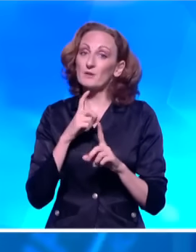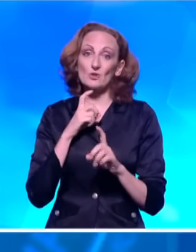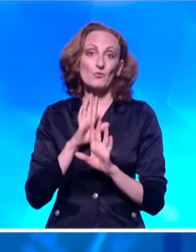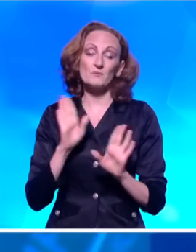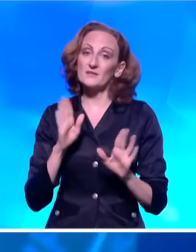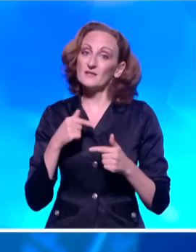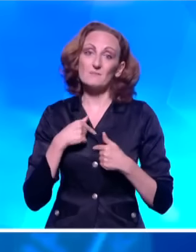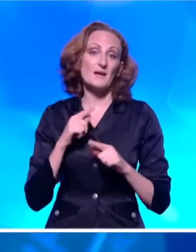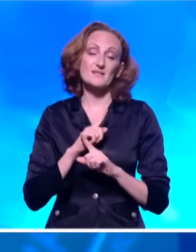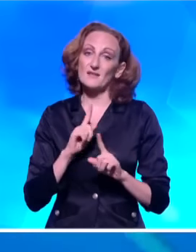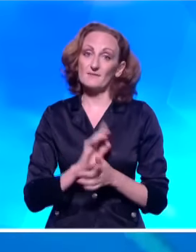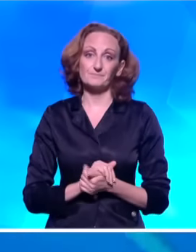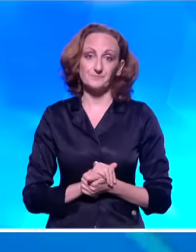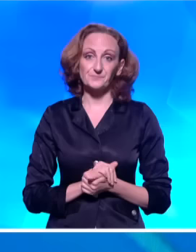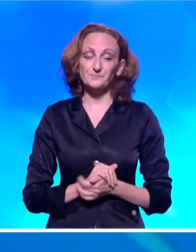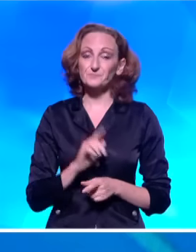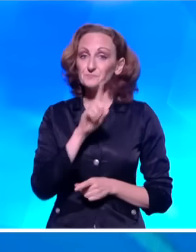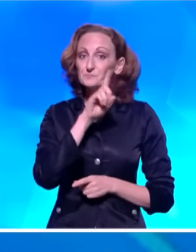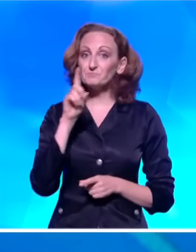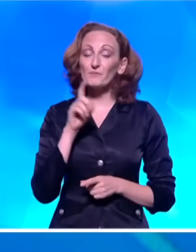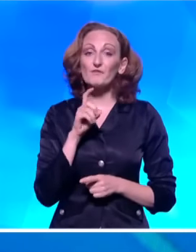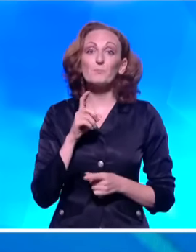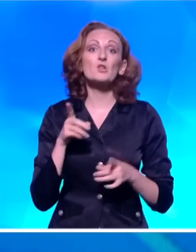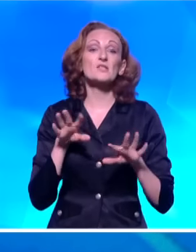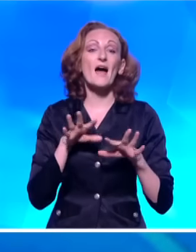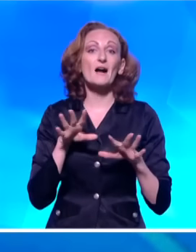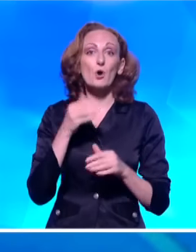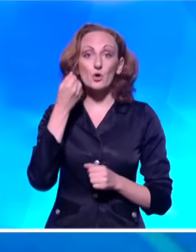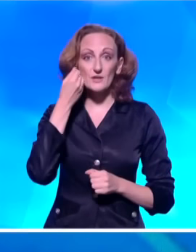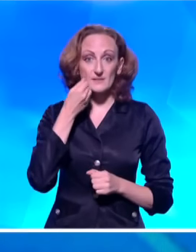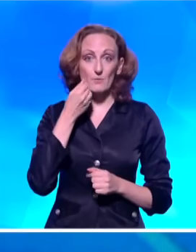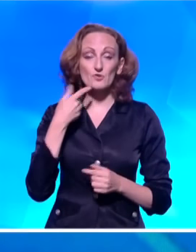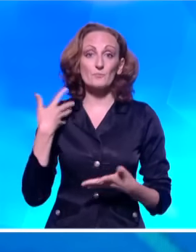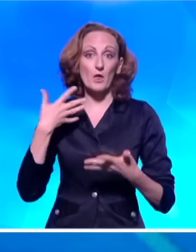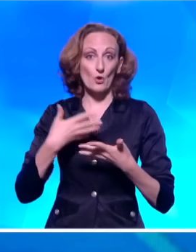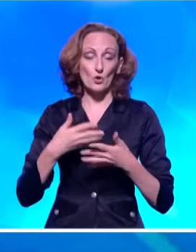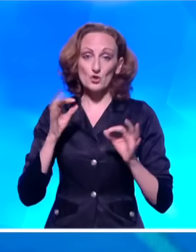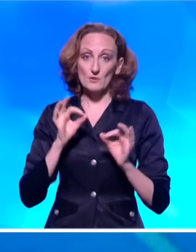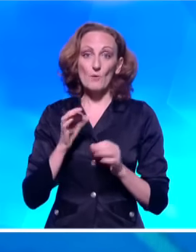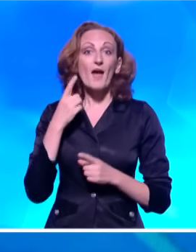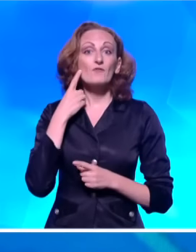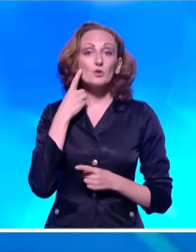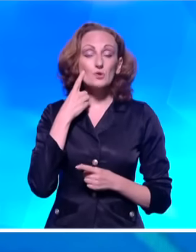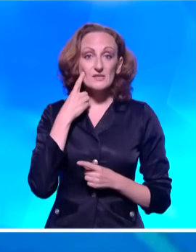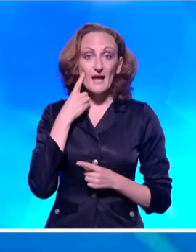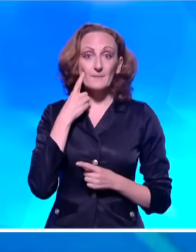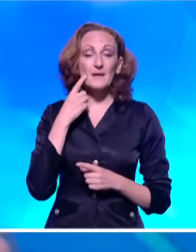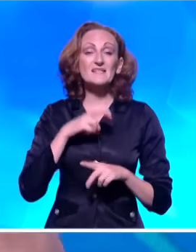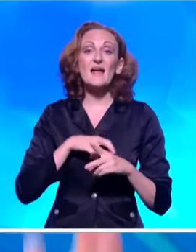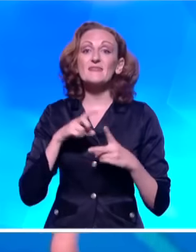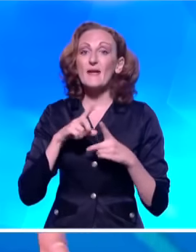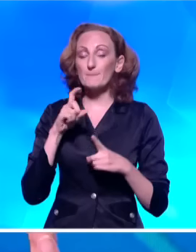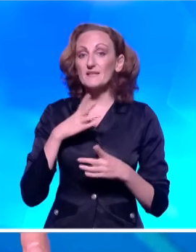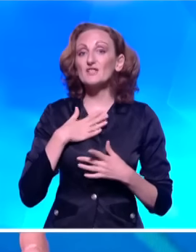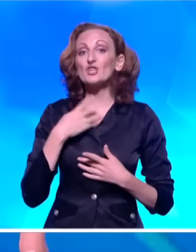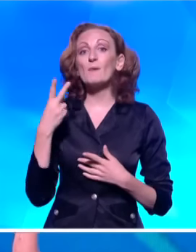като говорител на ЦИК. Въпрос е ако използваме до този момент каквото знаехме за тази партия, че има